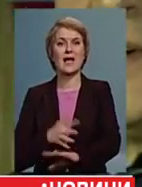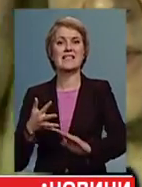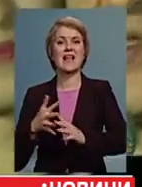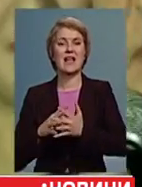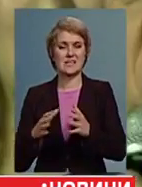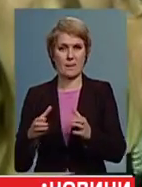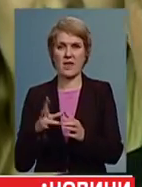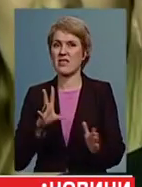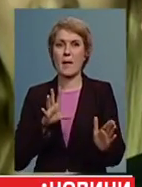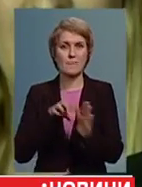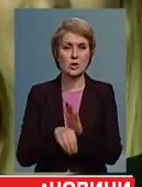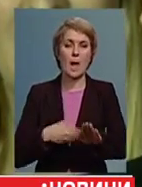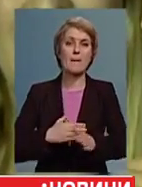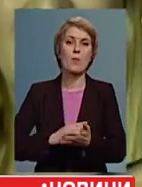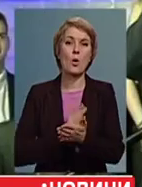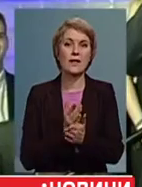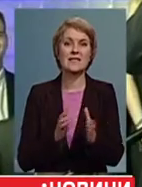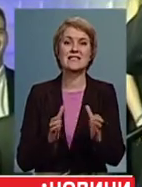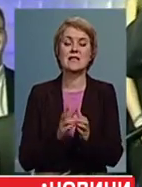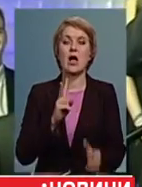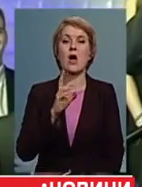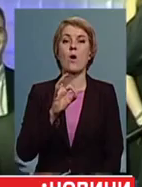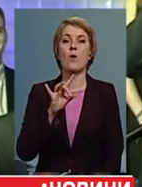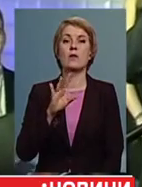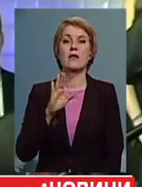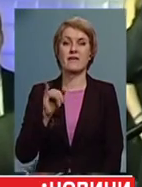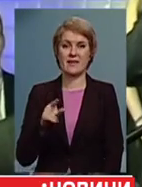пройшла до законодавчого органу. Поліцила Корвін, її